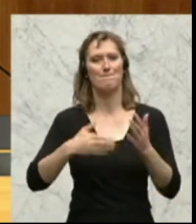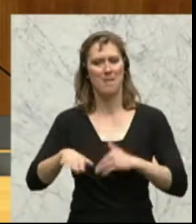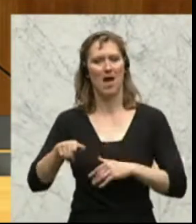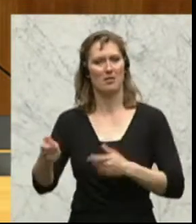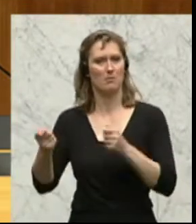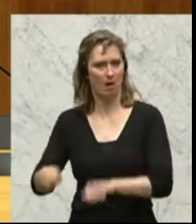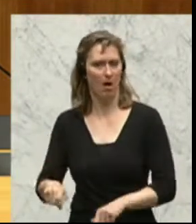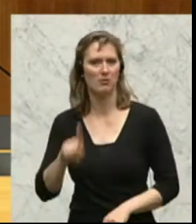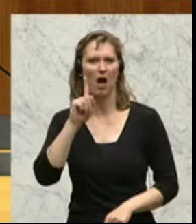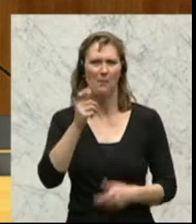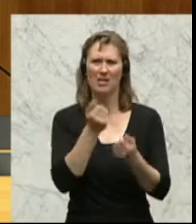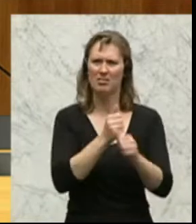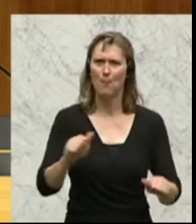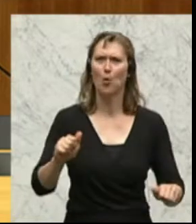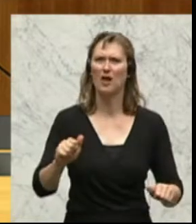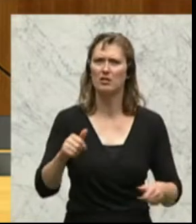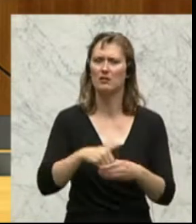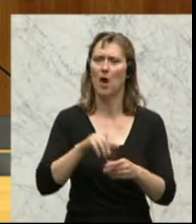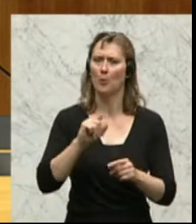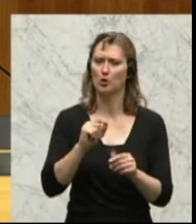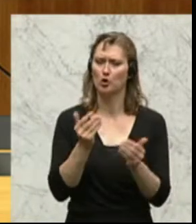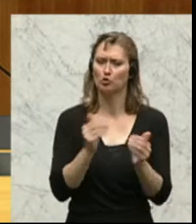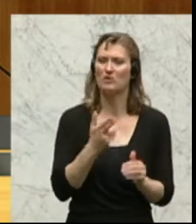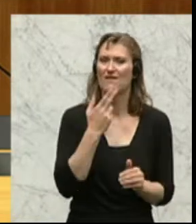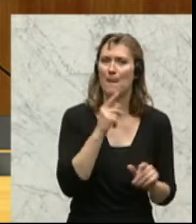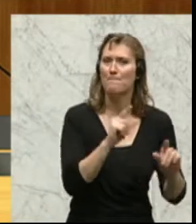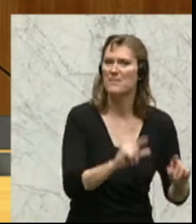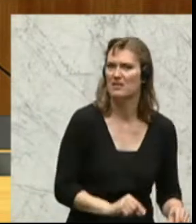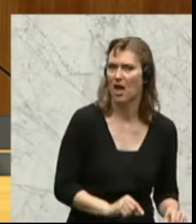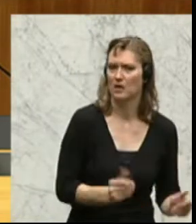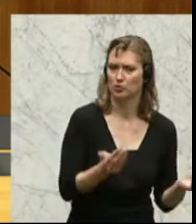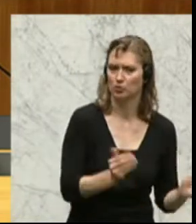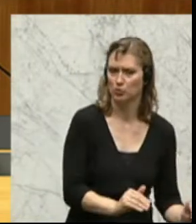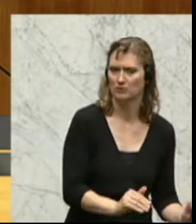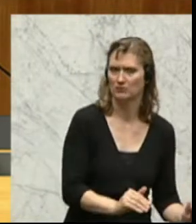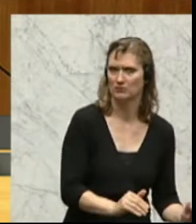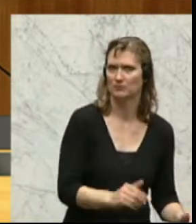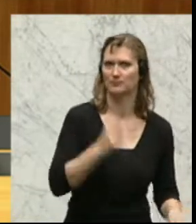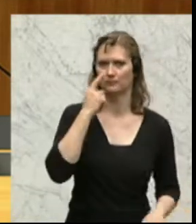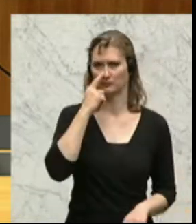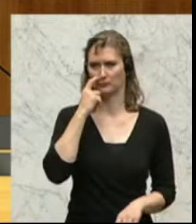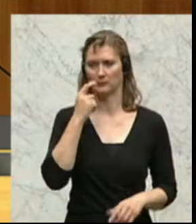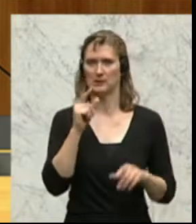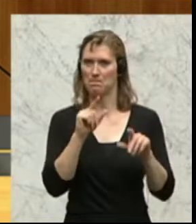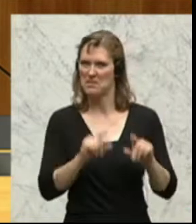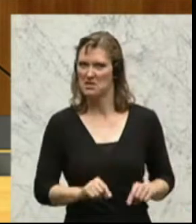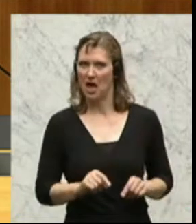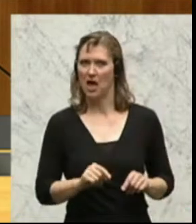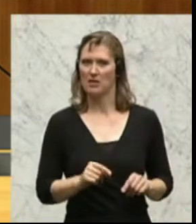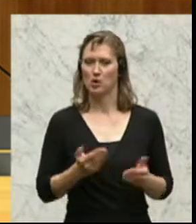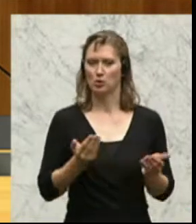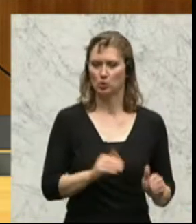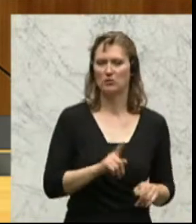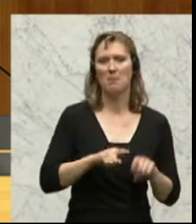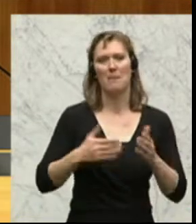bedeutet auch den Schutz der Minderheit. Und der Schutz der Minderheit ist manchmal populärer und manchmal weniger